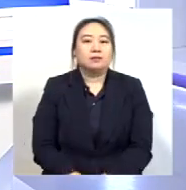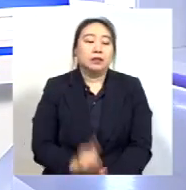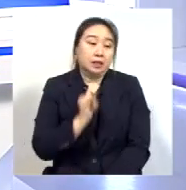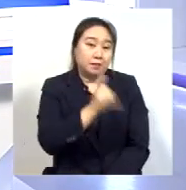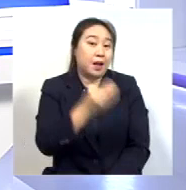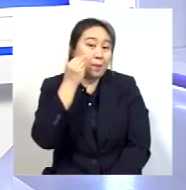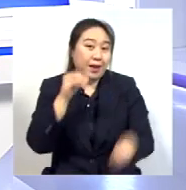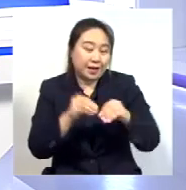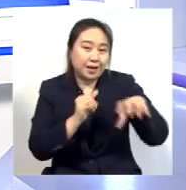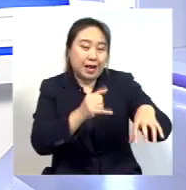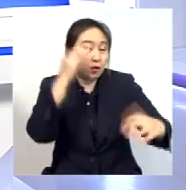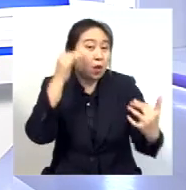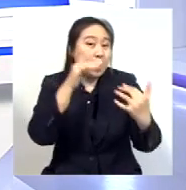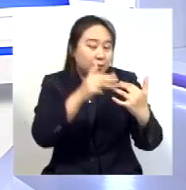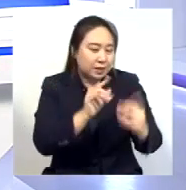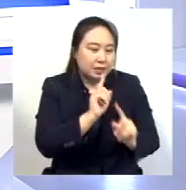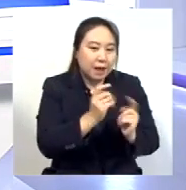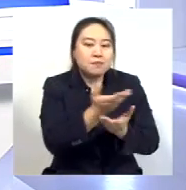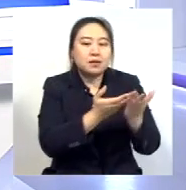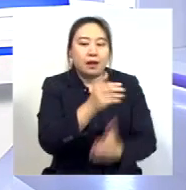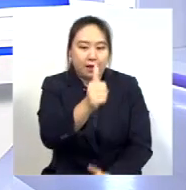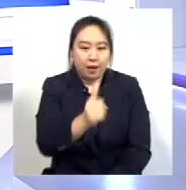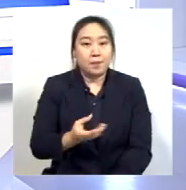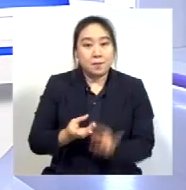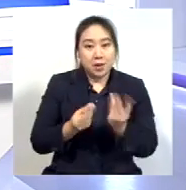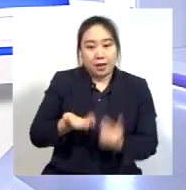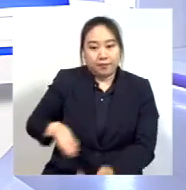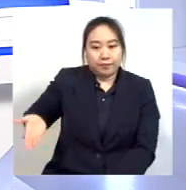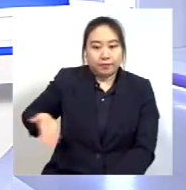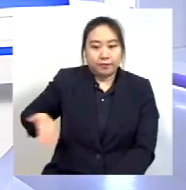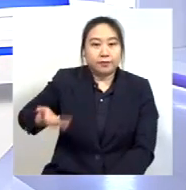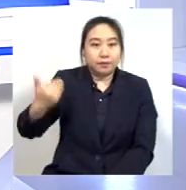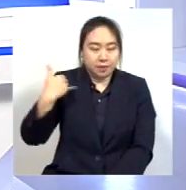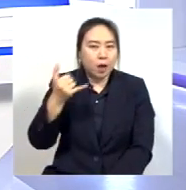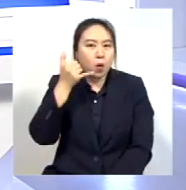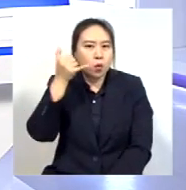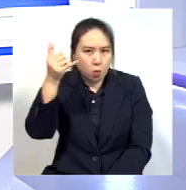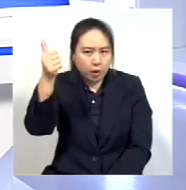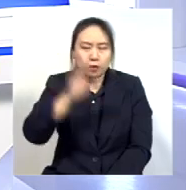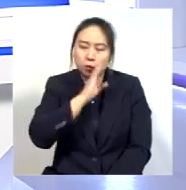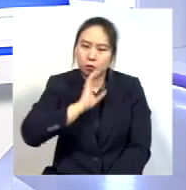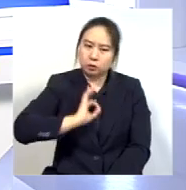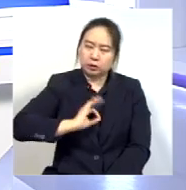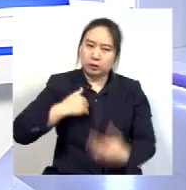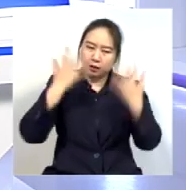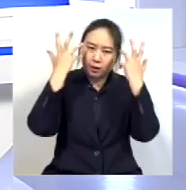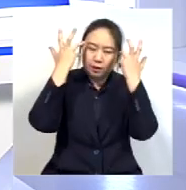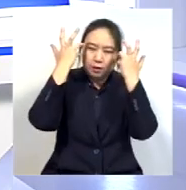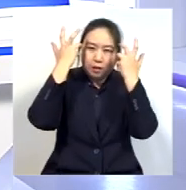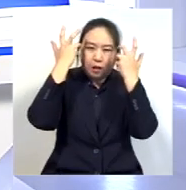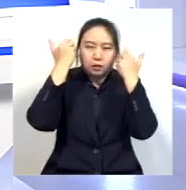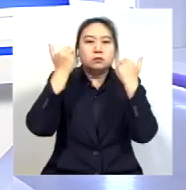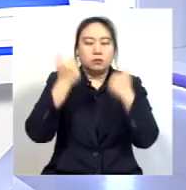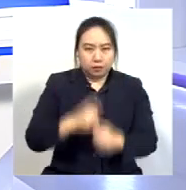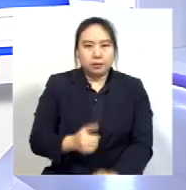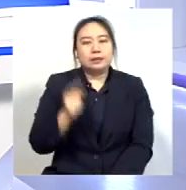าบาลใกล้บ้านก็ได้ค่ะ นี่นะคะขึ้นให้หน้าจอด้วยนะคะสำหรับหมายเลขโทรศัพท์นะคะโทรไปปรึกษาถ้ารู้สึกว่ามันเครียดจริงๆแล้วนะคะจะ